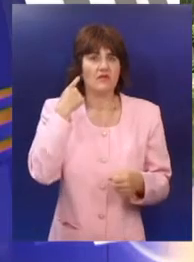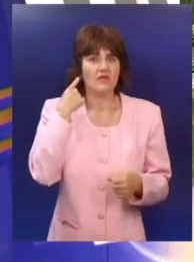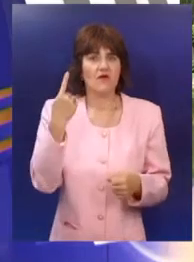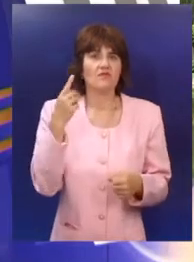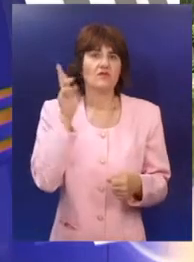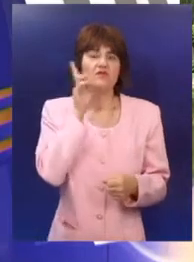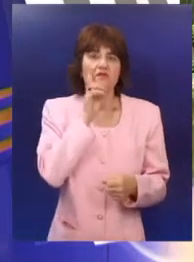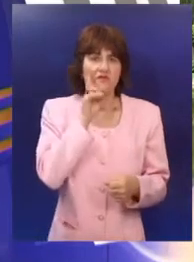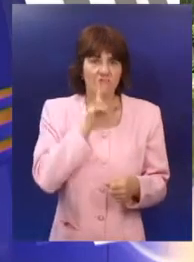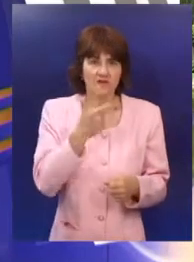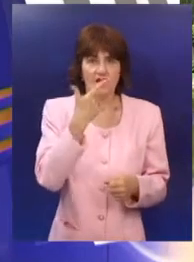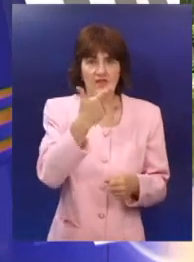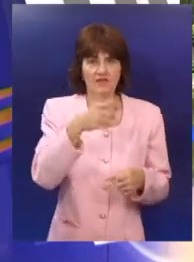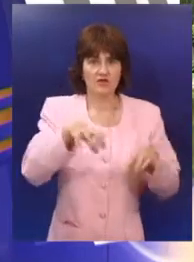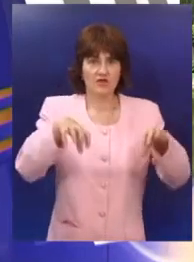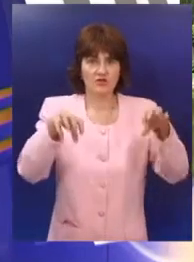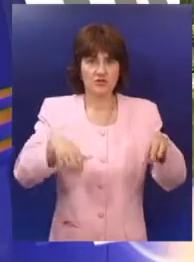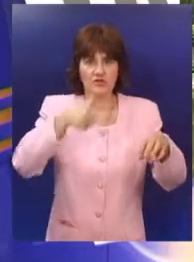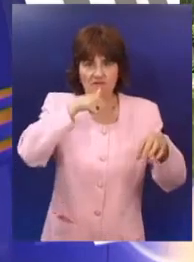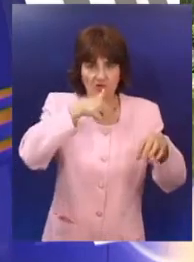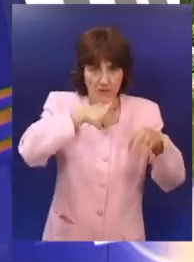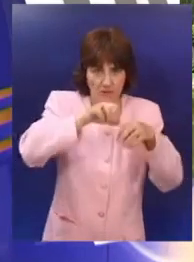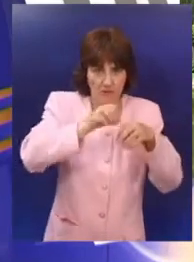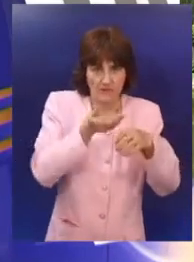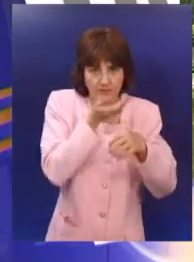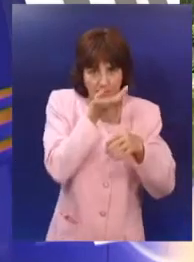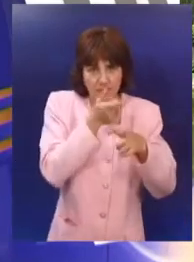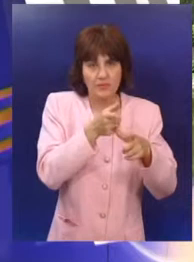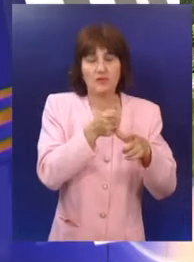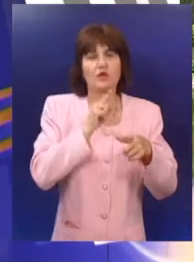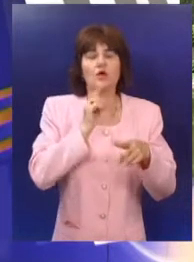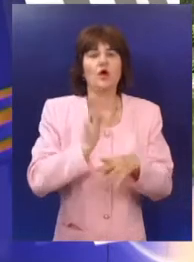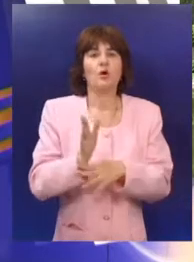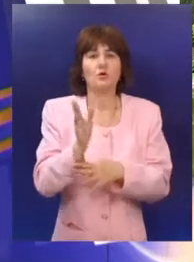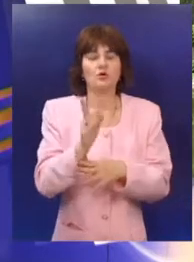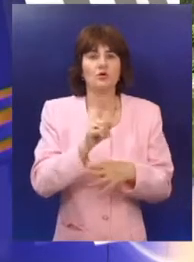dve česme za pijaću vodu i u budućnosti po